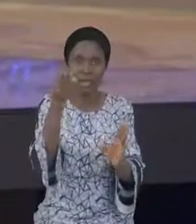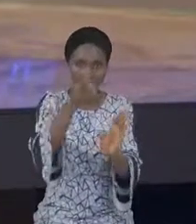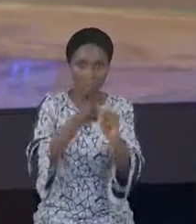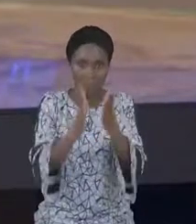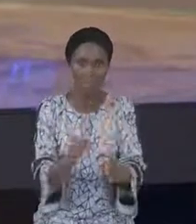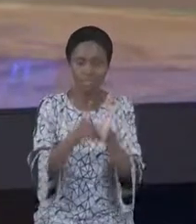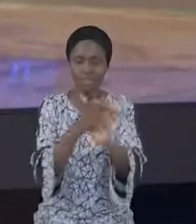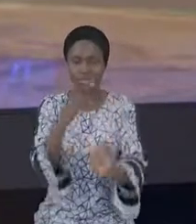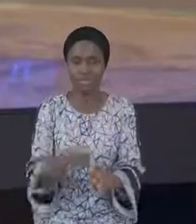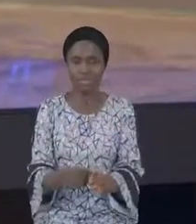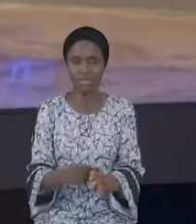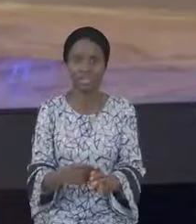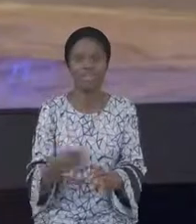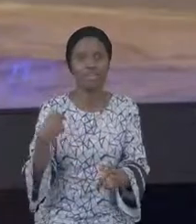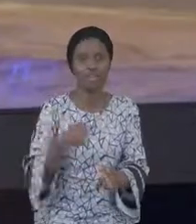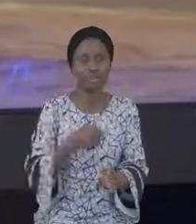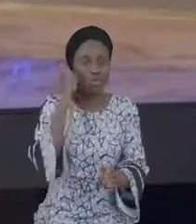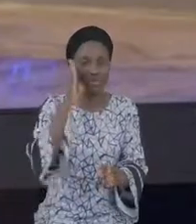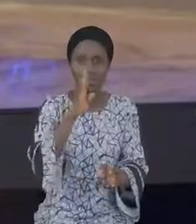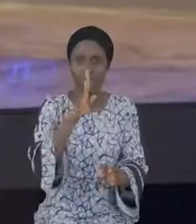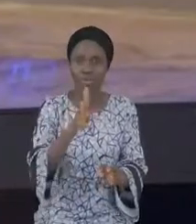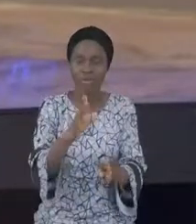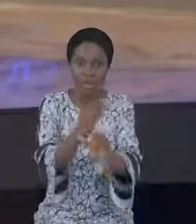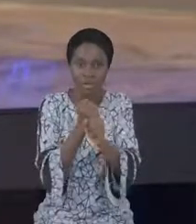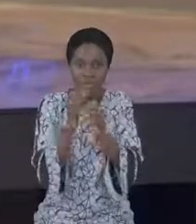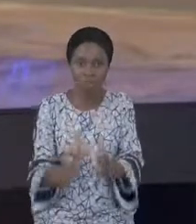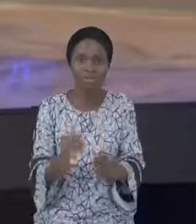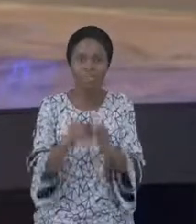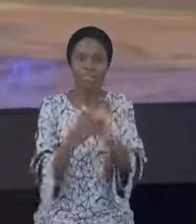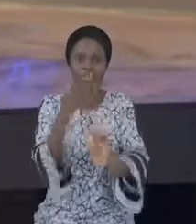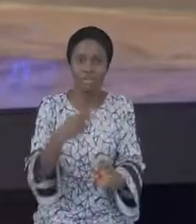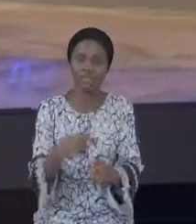Nous serons tous possesseurs au nom de Jésus-Christ.